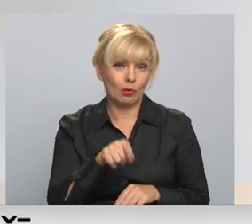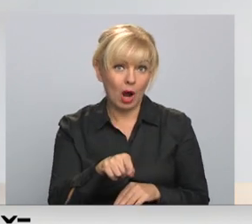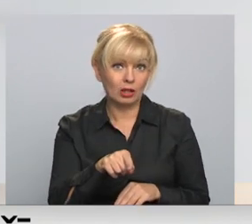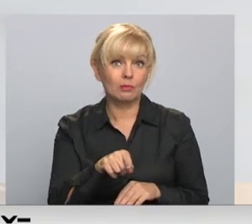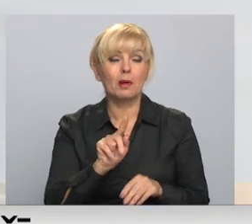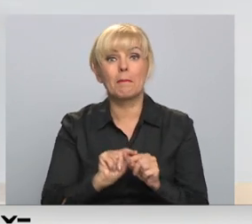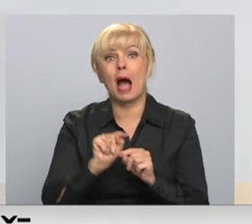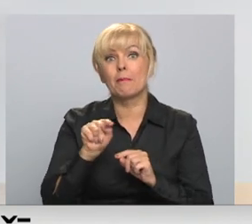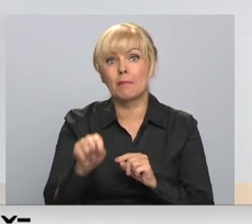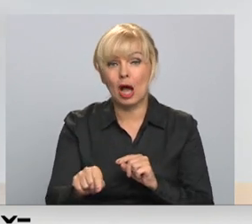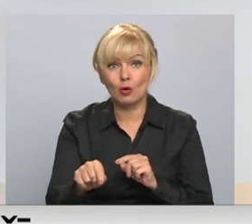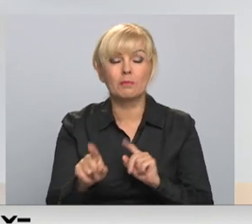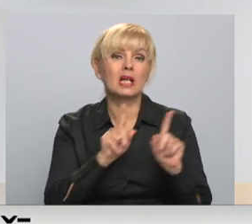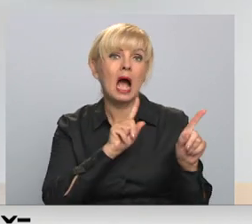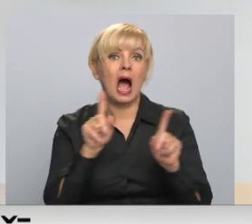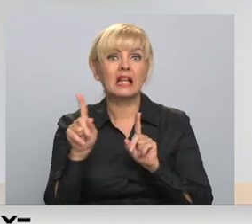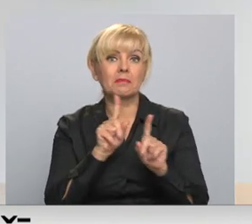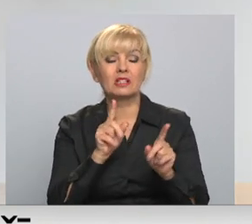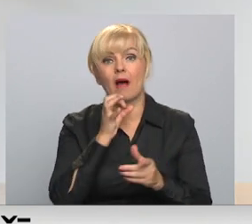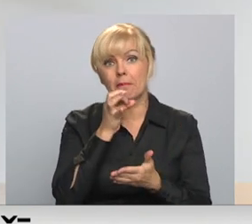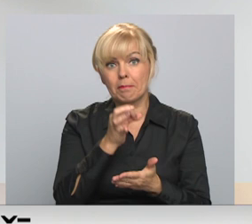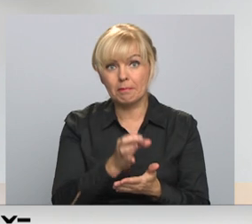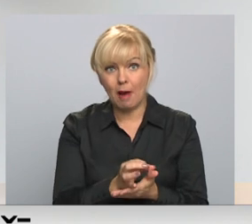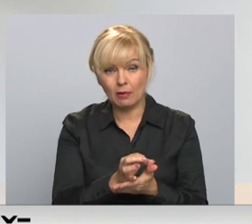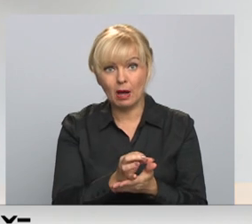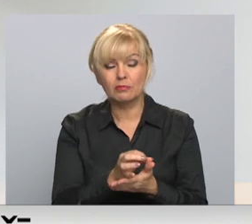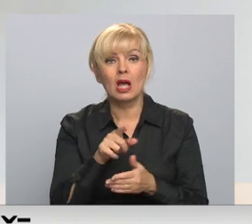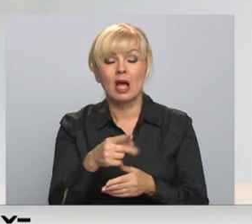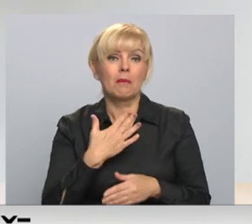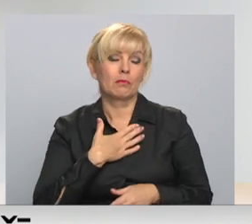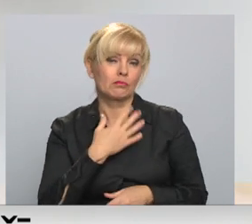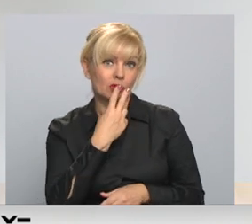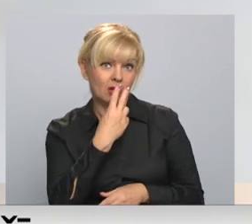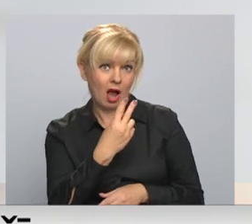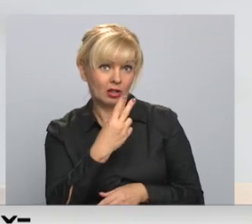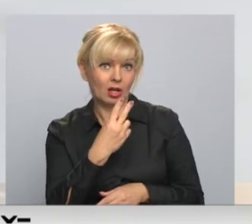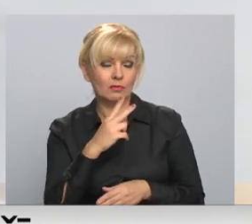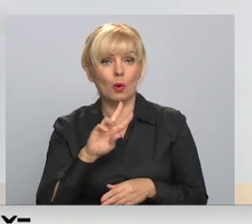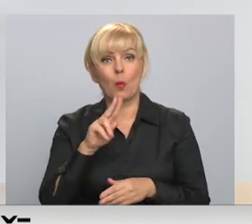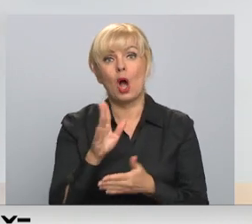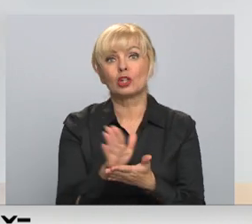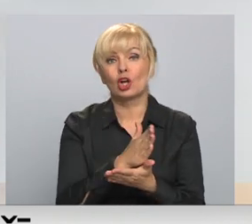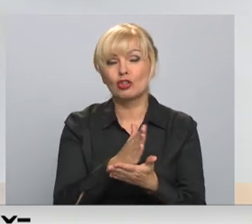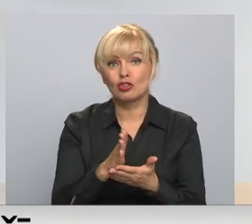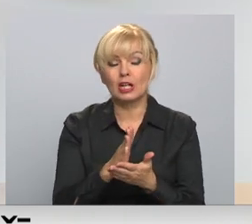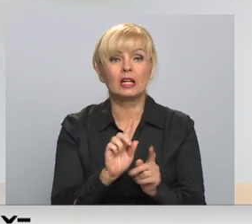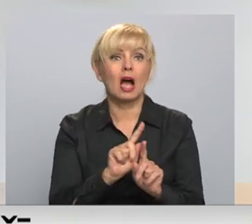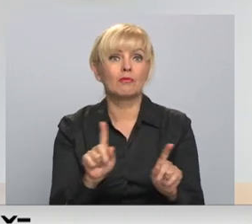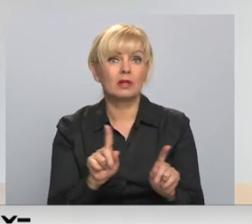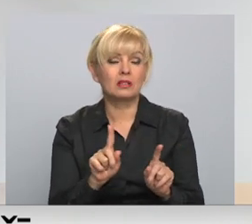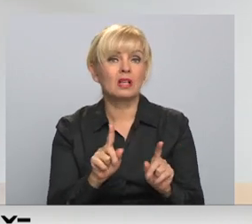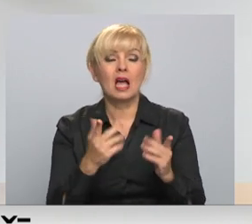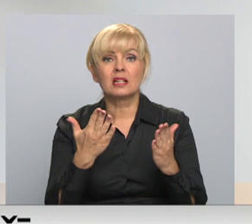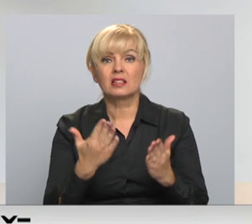mājasēdus pārkāpumu, kur ir administratīva atbildība, bet tas manā skatījumā šobrīd jau ir otršķirīgi. Mm-hmm. Šeit jau tas, kas ir